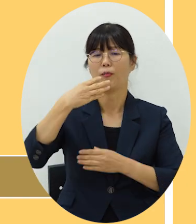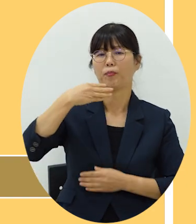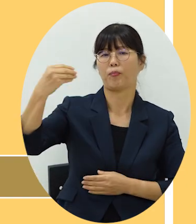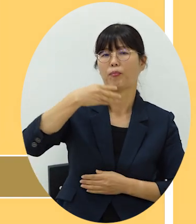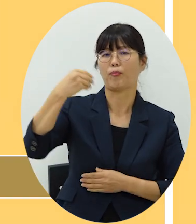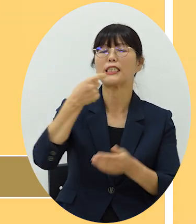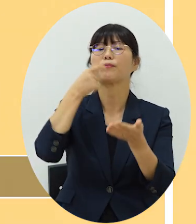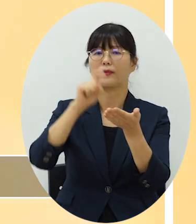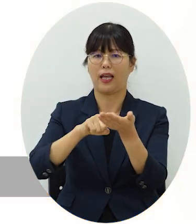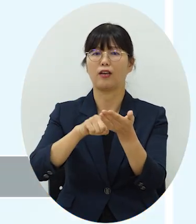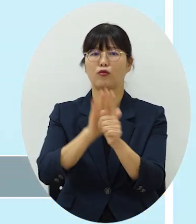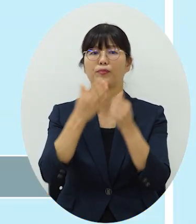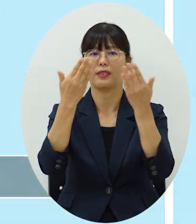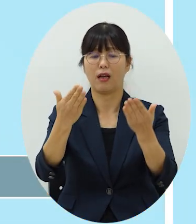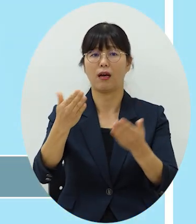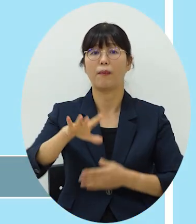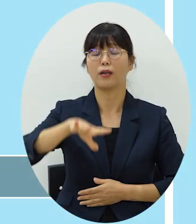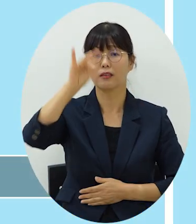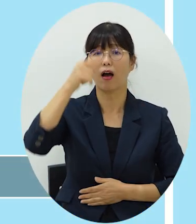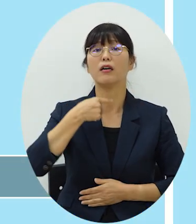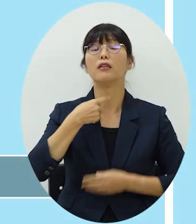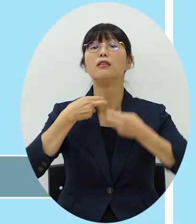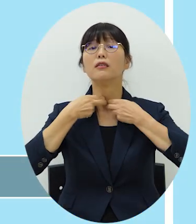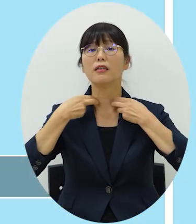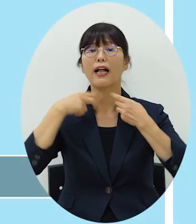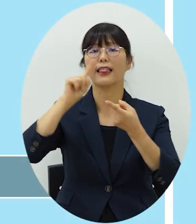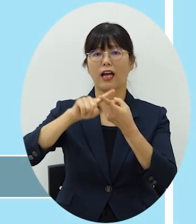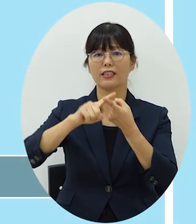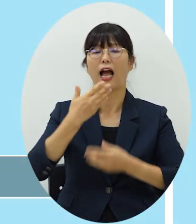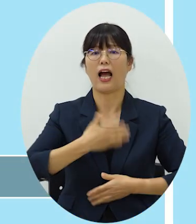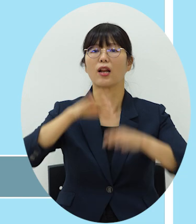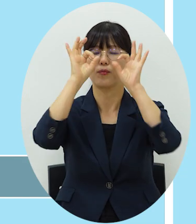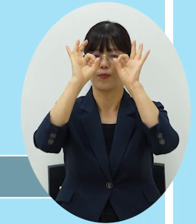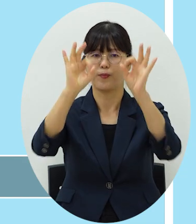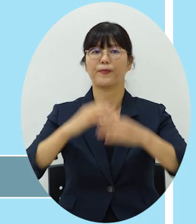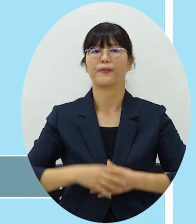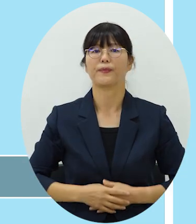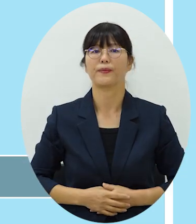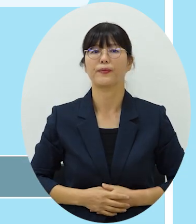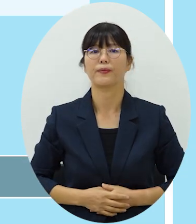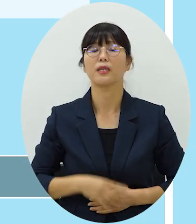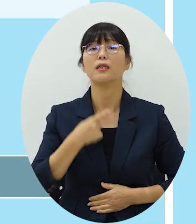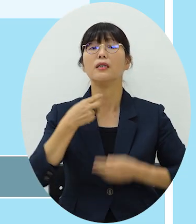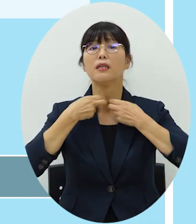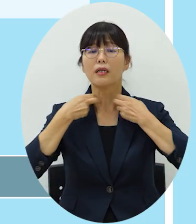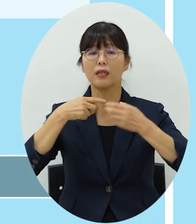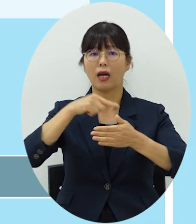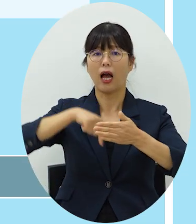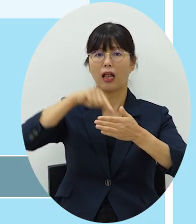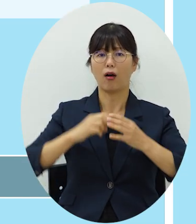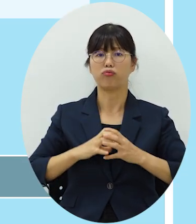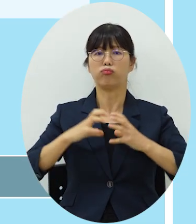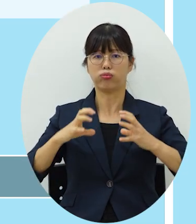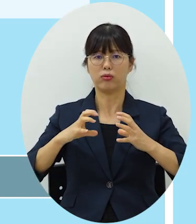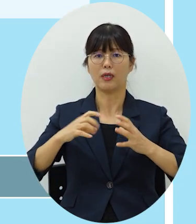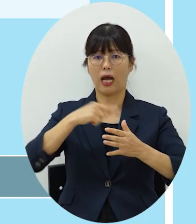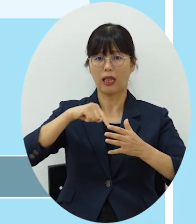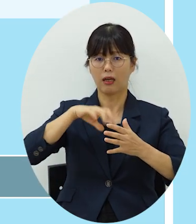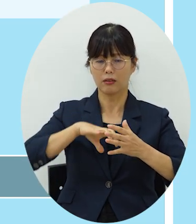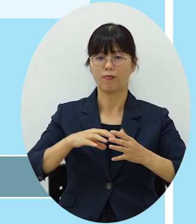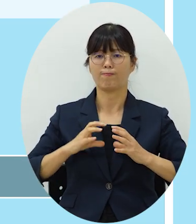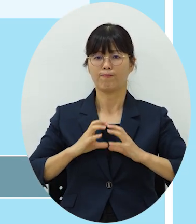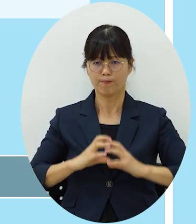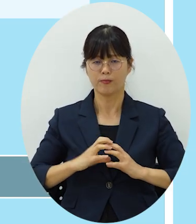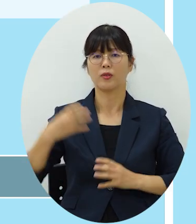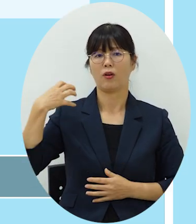또한 쉽게 해줍니다. 먼저 기관절개관에 대해 알아보도록 하겠습니다. 기관절개관의 풍선은 기관